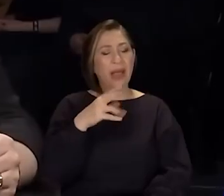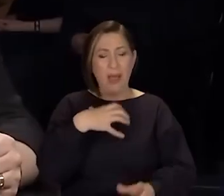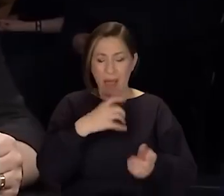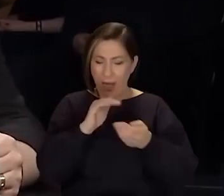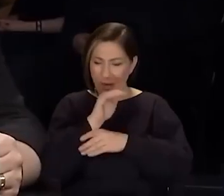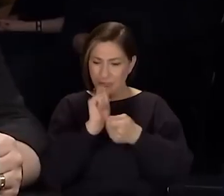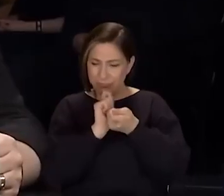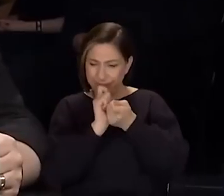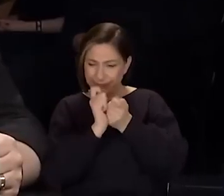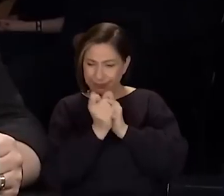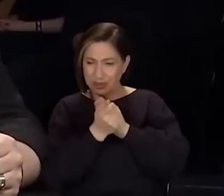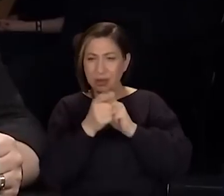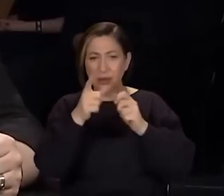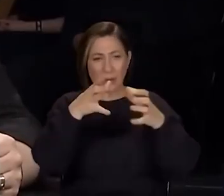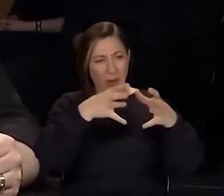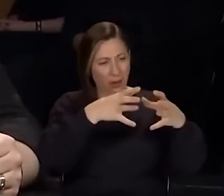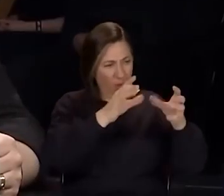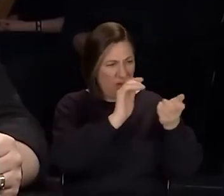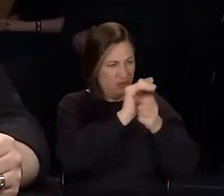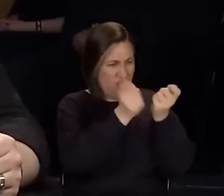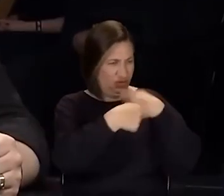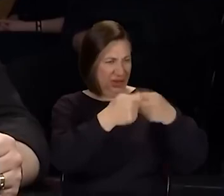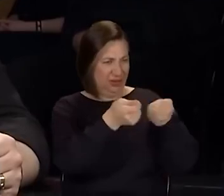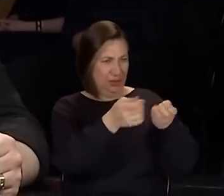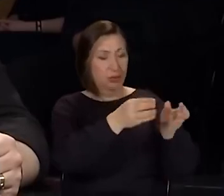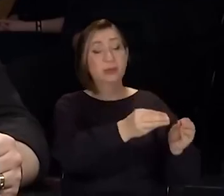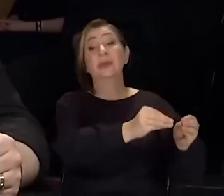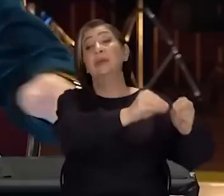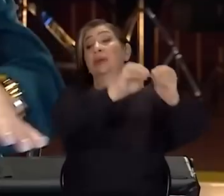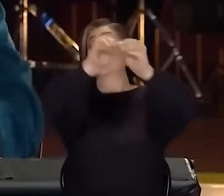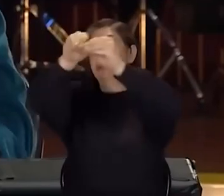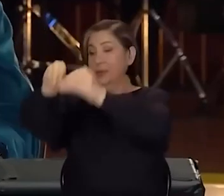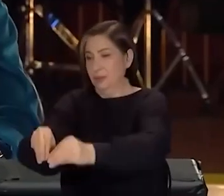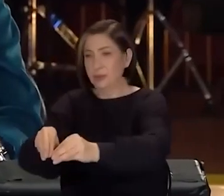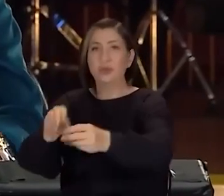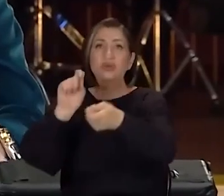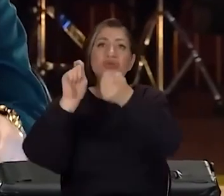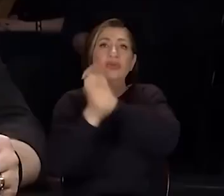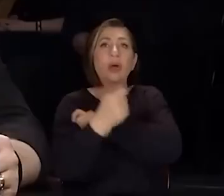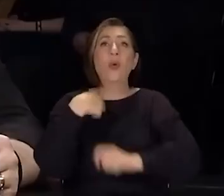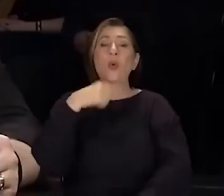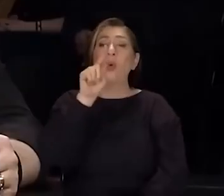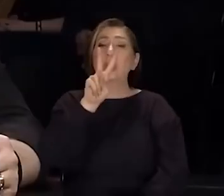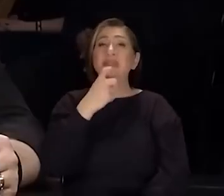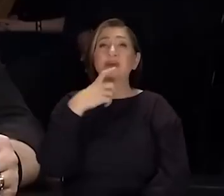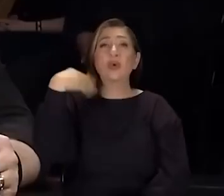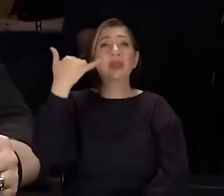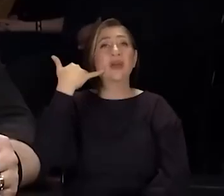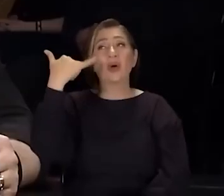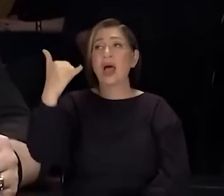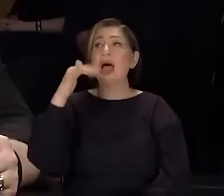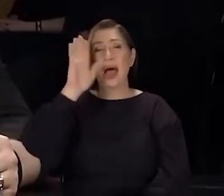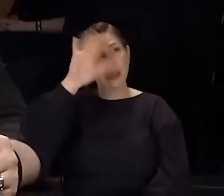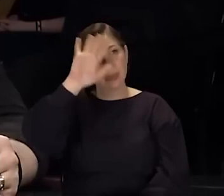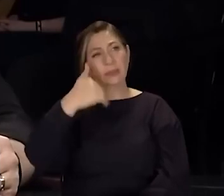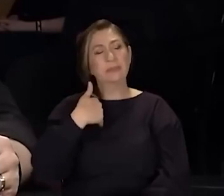döngü, çember seni alıp tekrar sen buraya aitsin diye çeviriyor. Ben de 12 sene sonra telefon açtım. Dedim ki